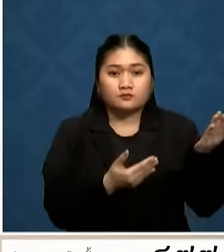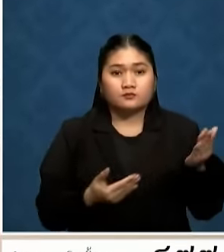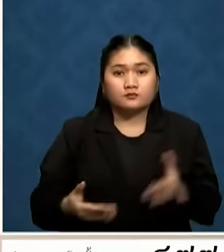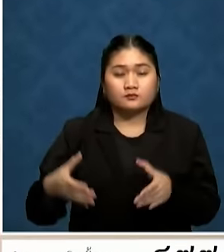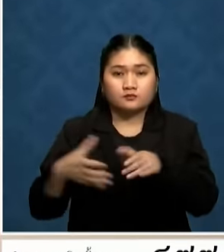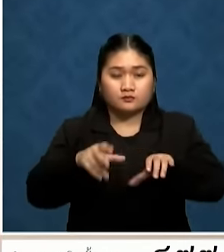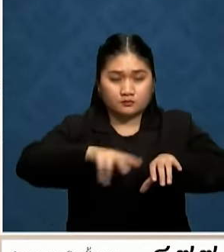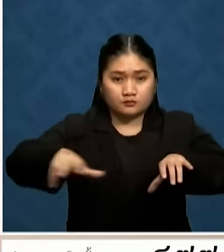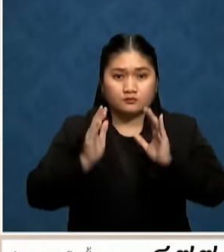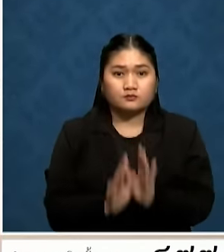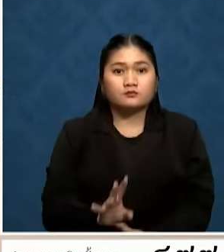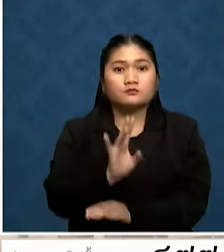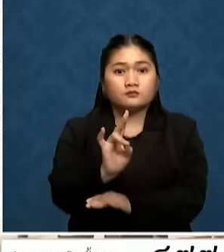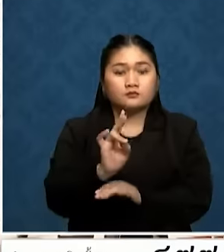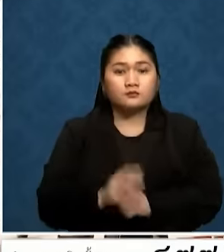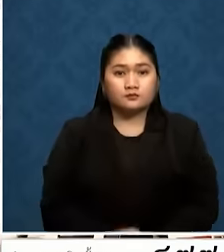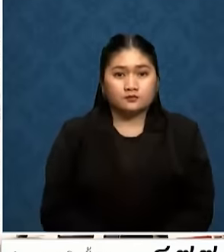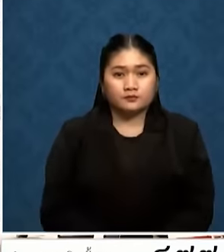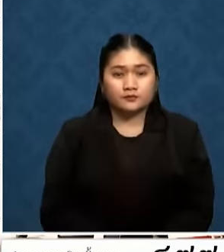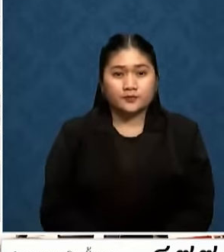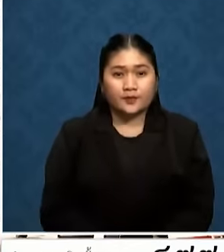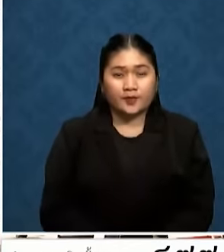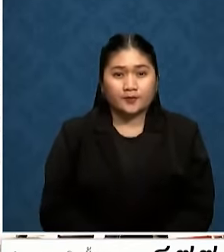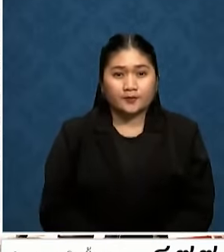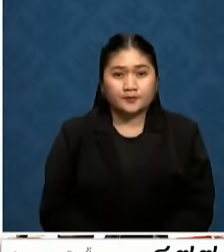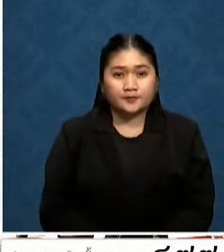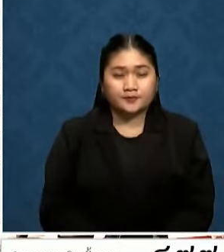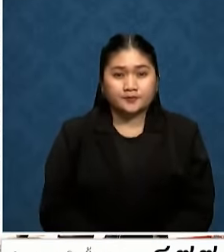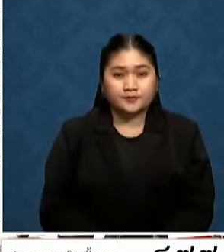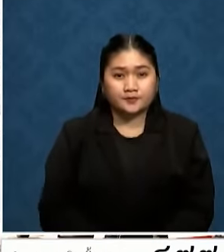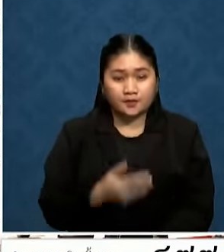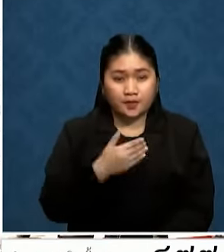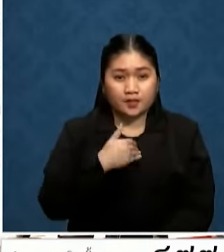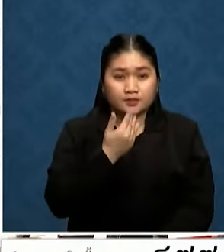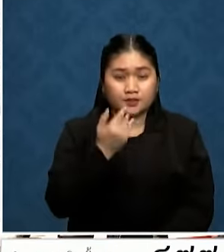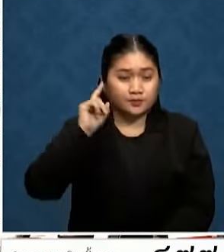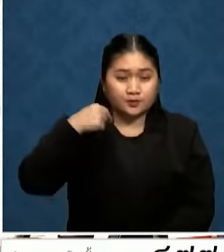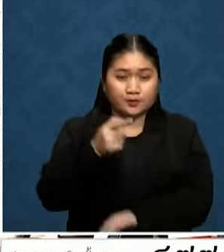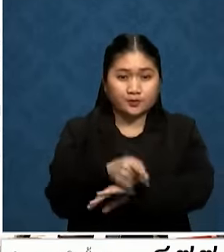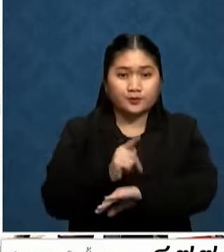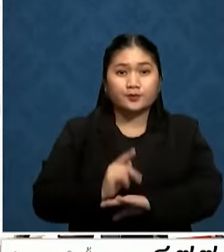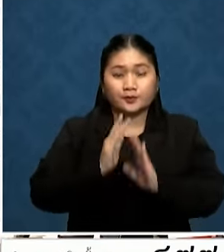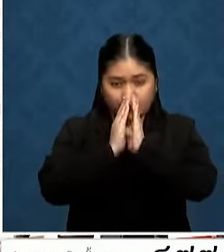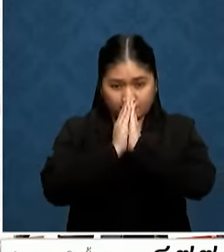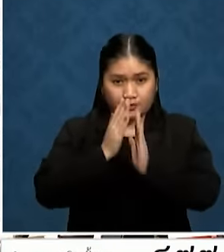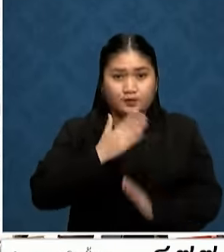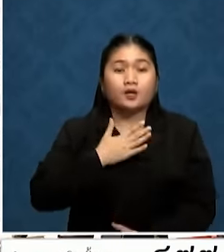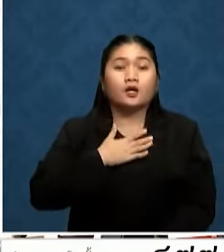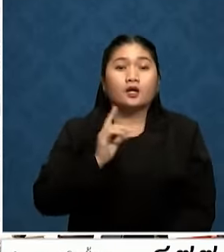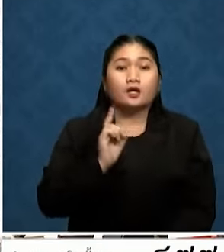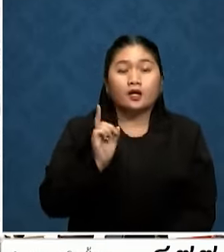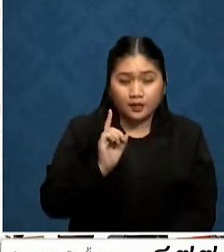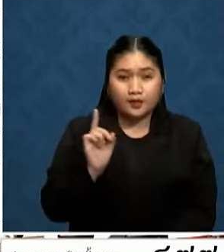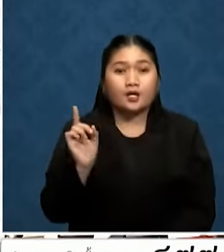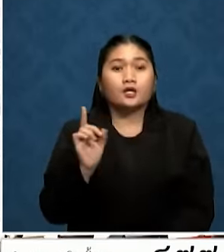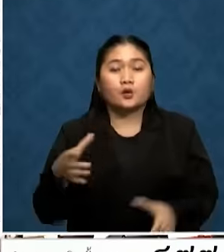ักเพื่อไย 7 ท่านครับกับเรียนท่านประทานสภาทิโคลบดิฉัเป็ชิสาหงอปธรรม